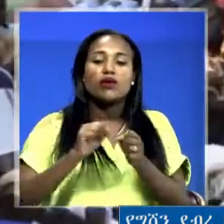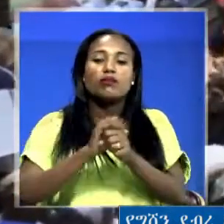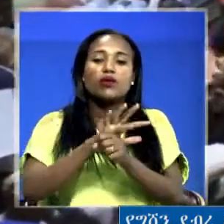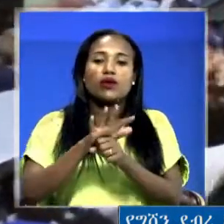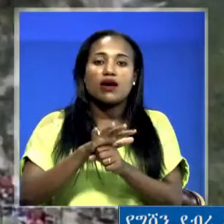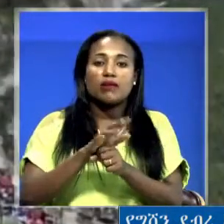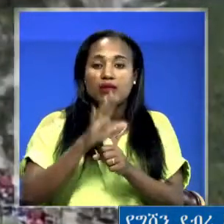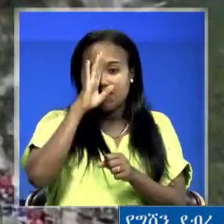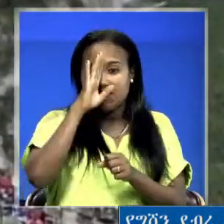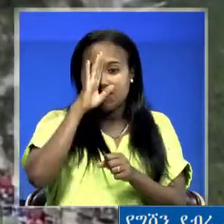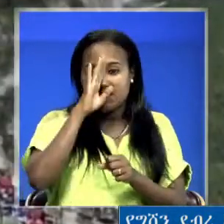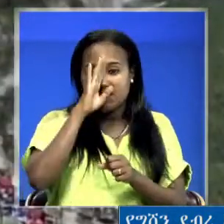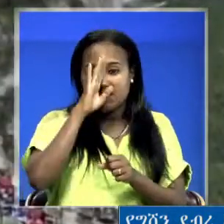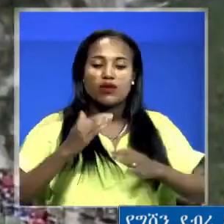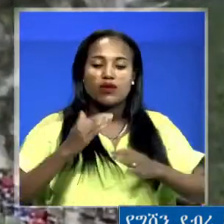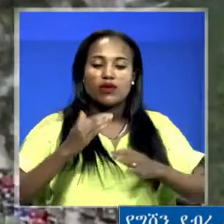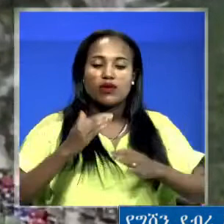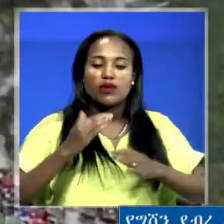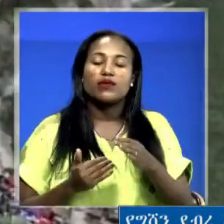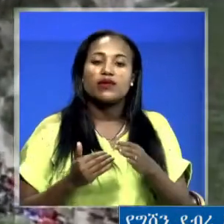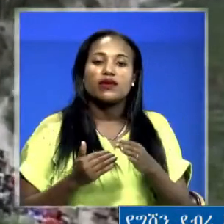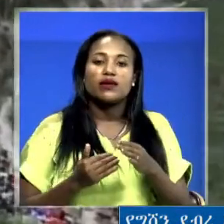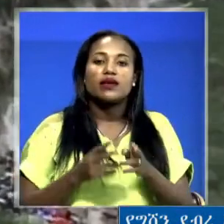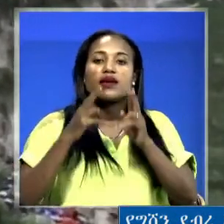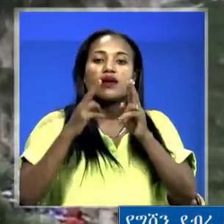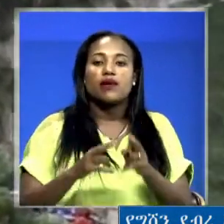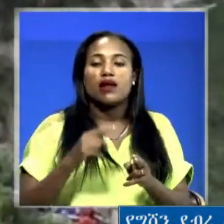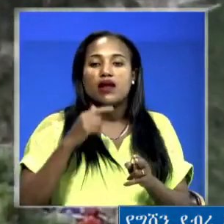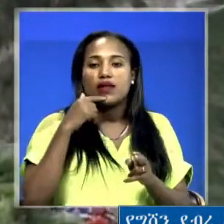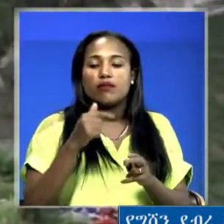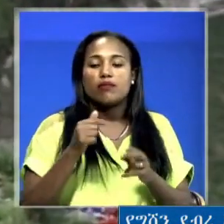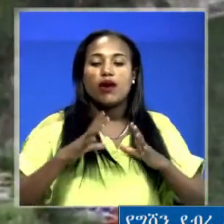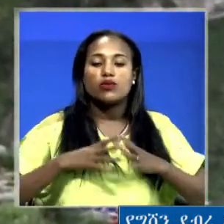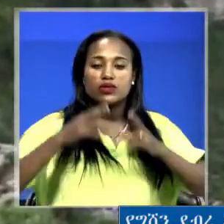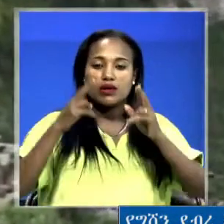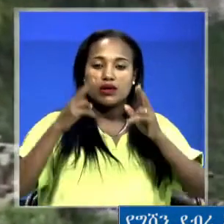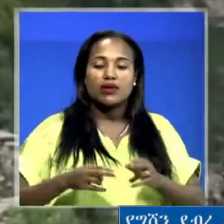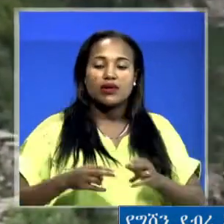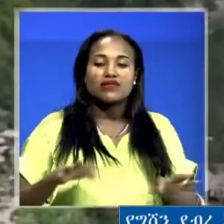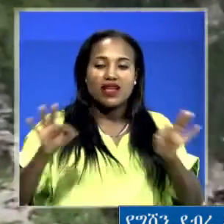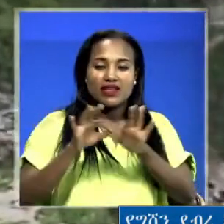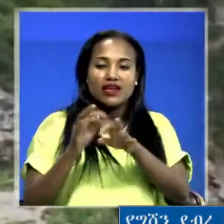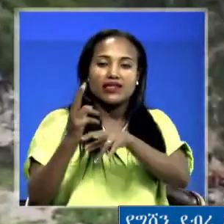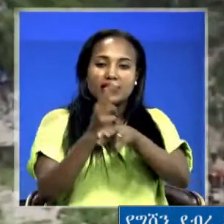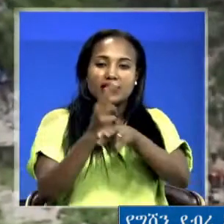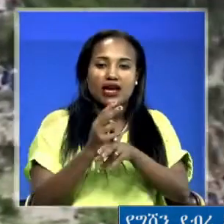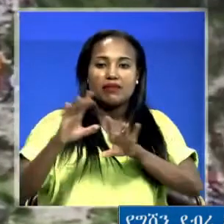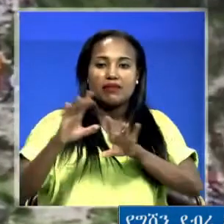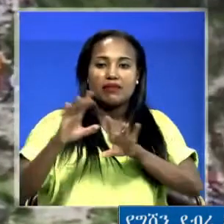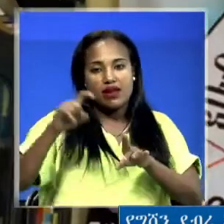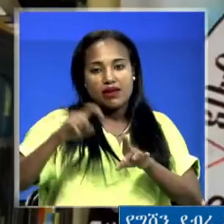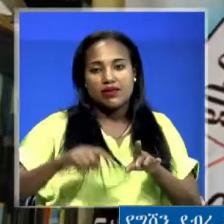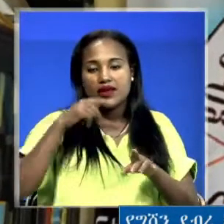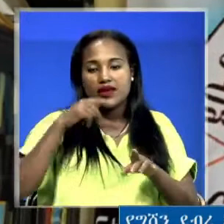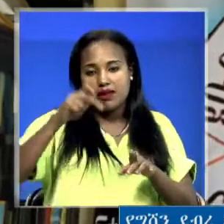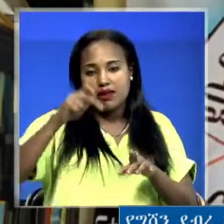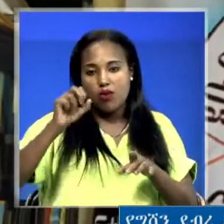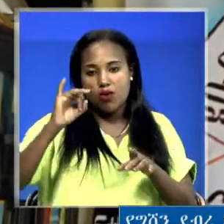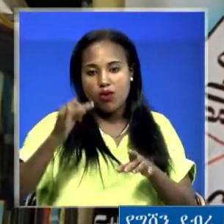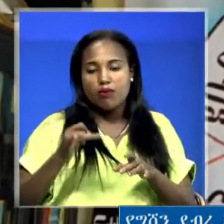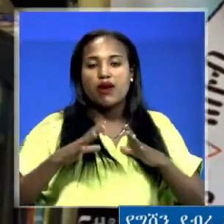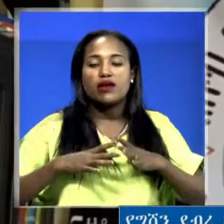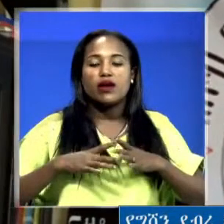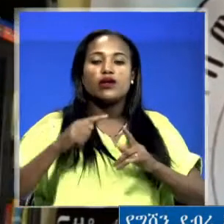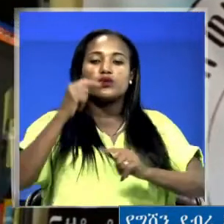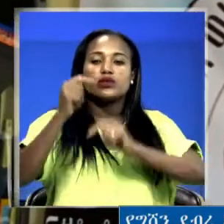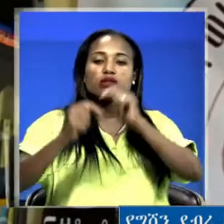ቫይረስ በመከሰቱ በዓሉ ከወትሮ በተለየ መንገድ ይከበራል ነው የተባለው። በዓሉ ሲከበር አስፈላጊው ጥንቃቄ መደረግ አለበት ያለው የደቡብ ወሎ ዞን ባህልና